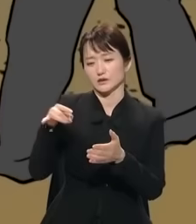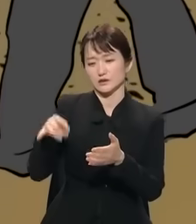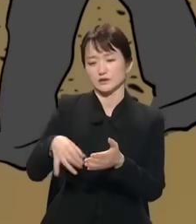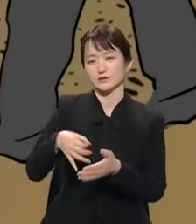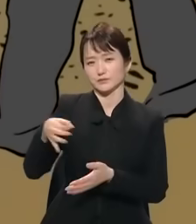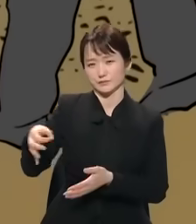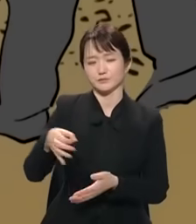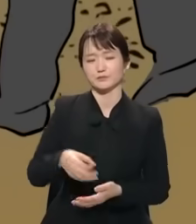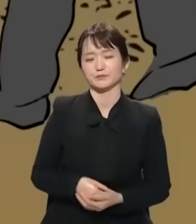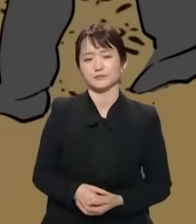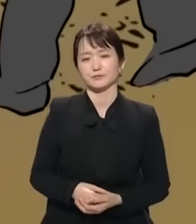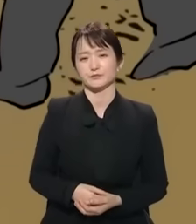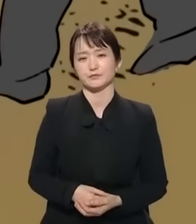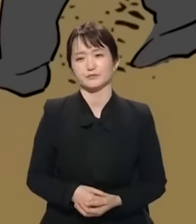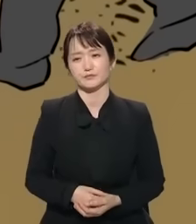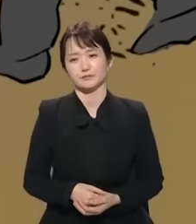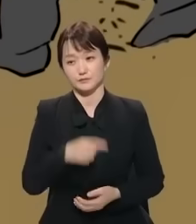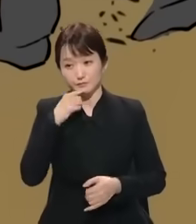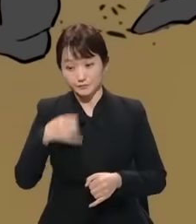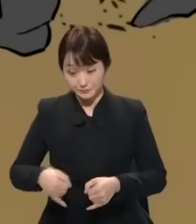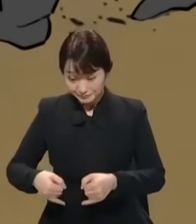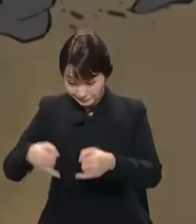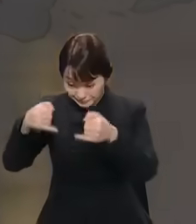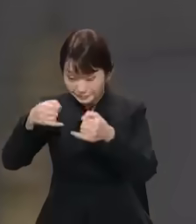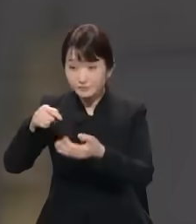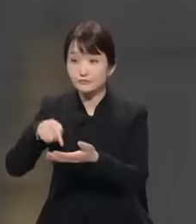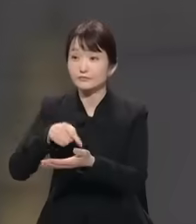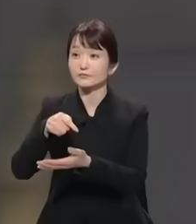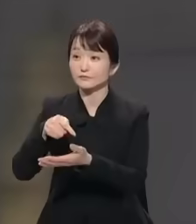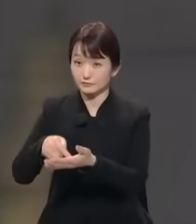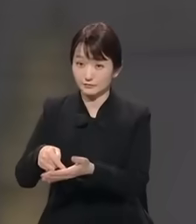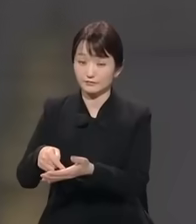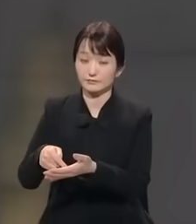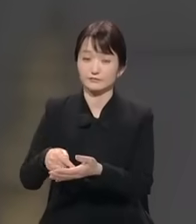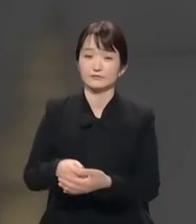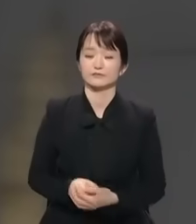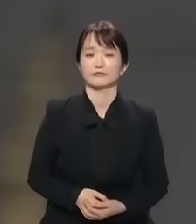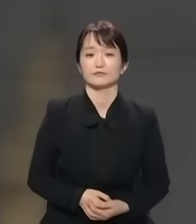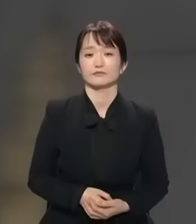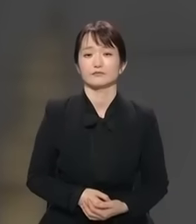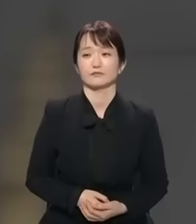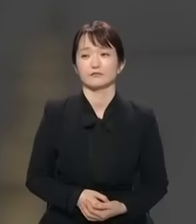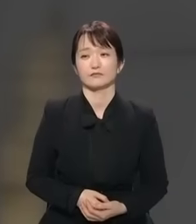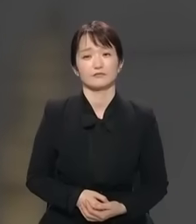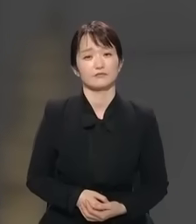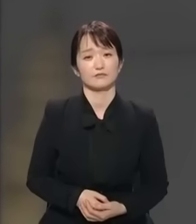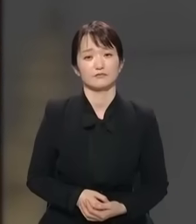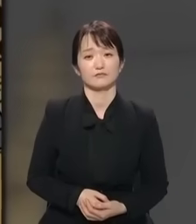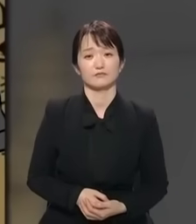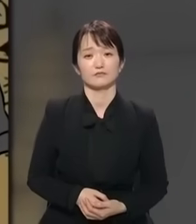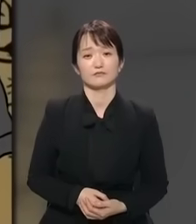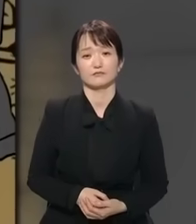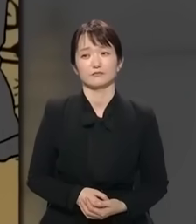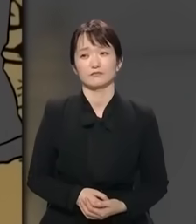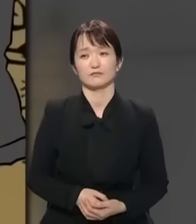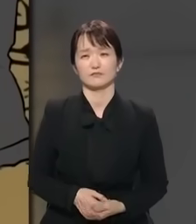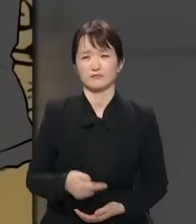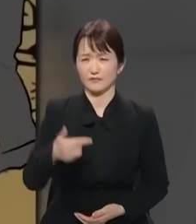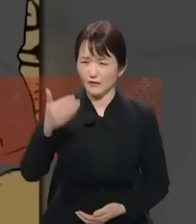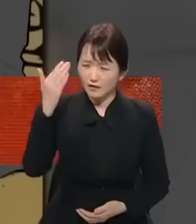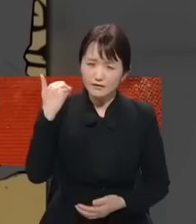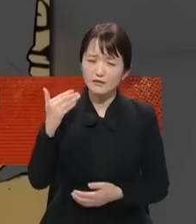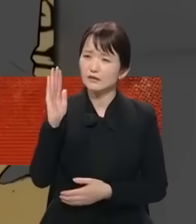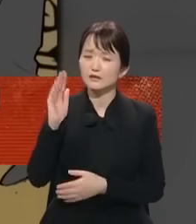그런데 빚을 다 갚았답니다. 네, 그렇습니다. 정말 이게 뭐 아주 옛날 얘기도